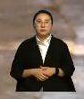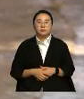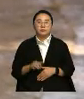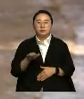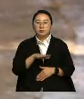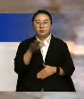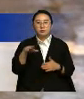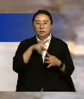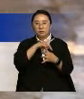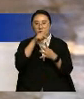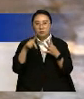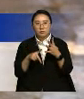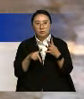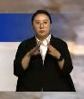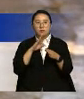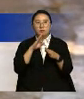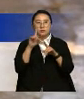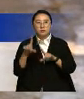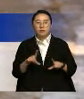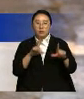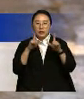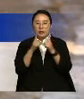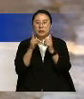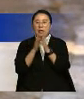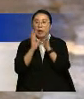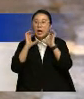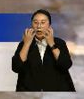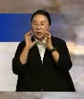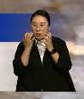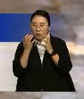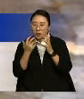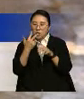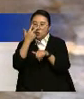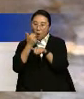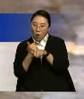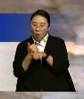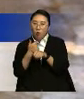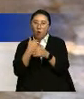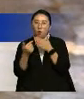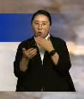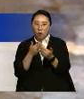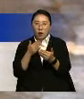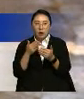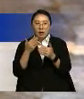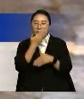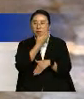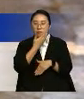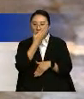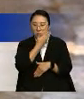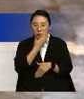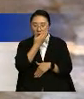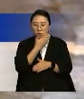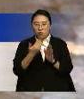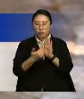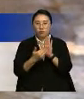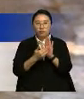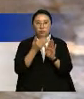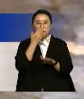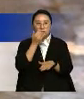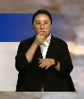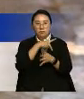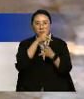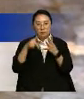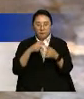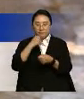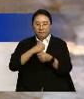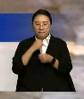저희 프로그램은 실생활에 직접 아이들이 적용을 하면서 그 아토피를 예방 관리할 수 있는 그런